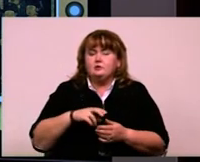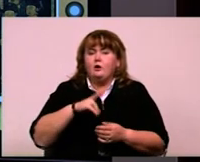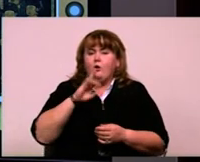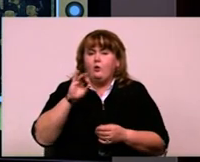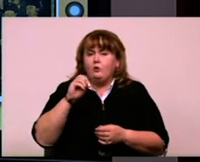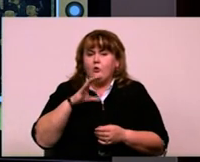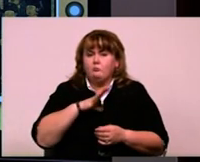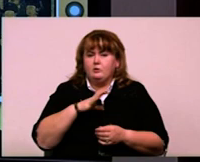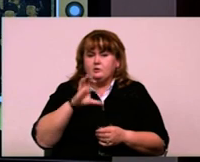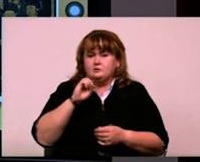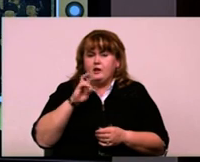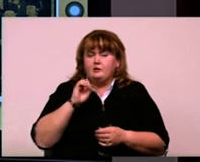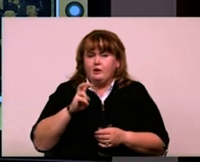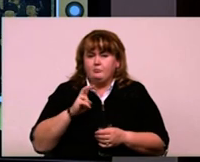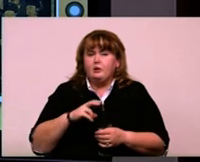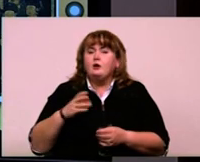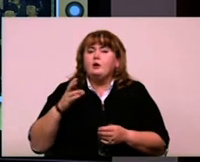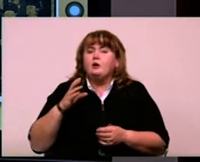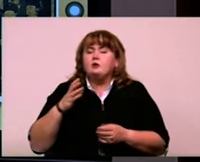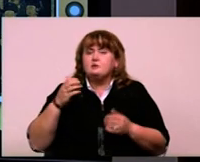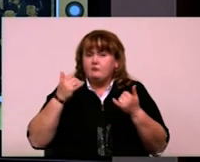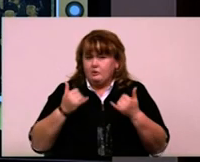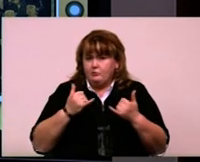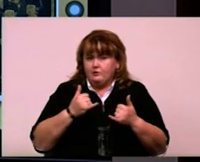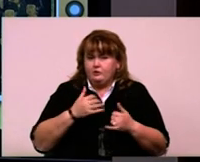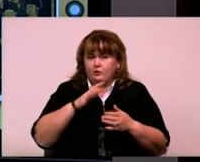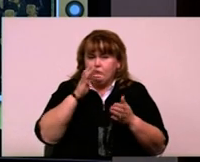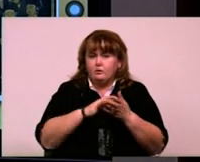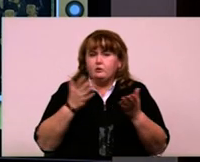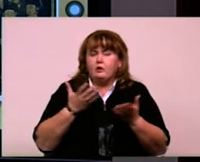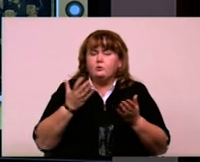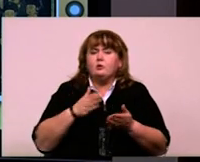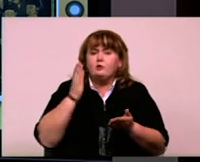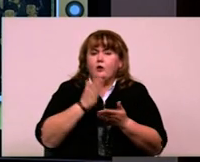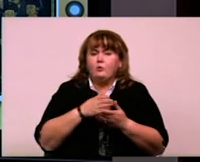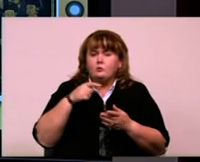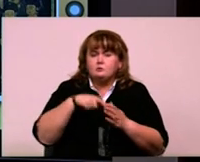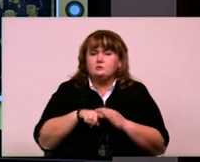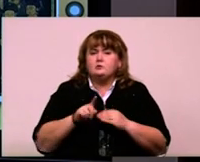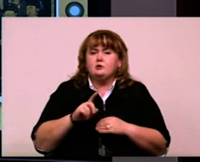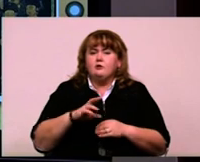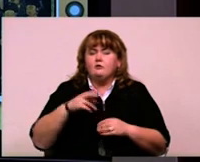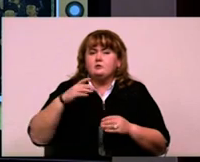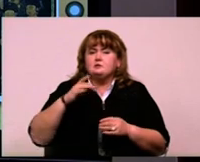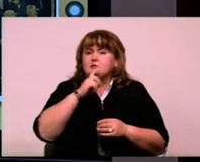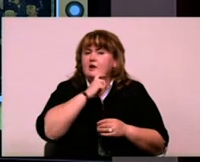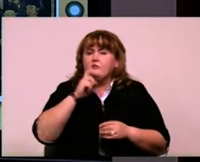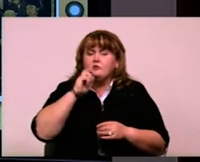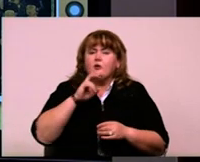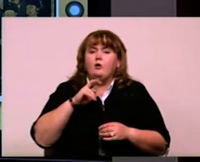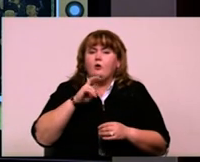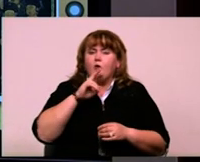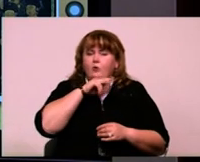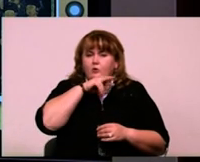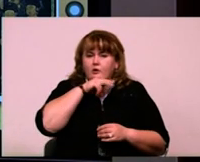был город Санак, современный город Кэсон, который находится на севере Кореи.